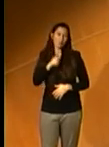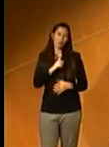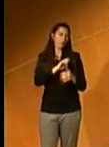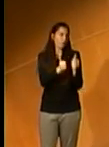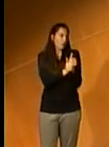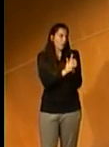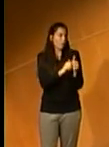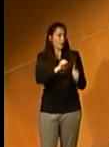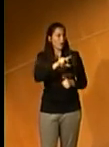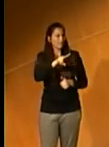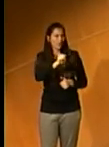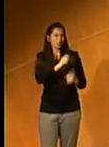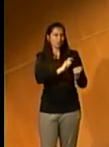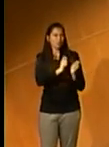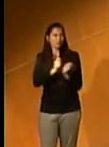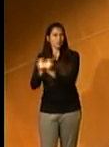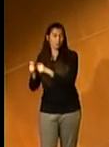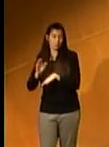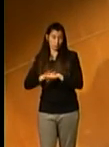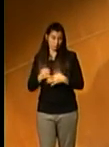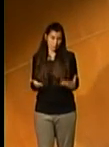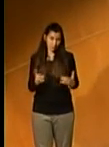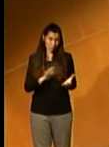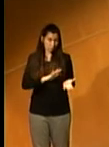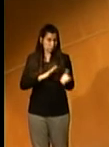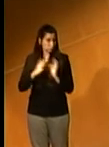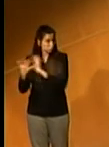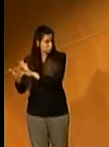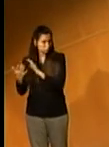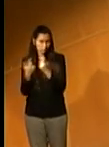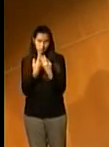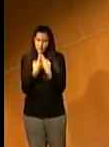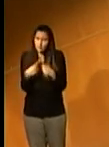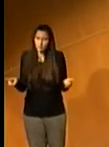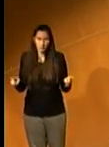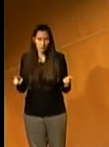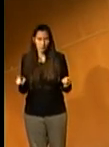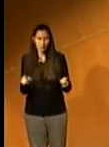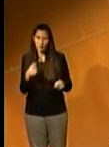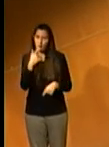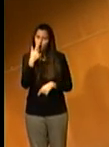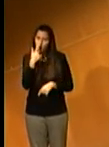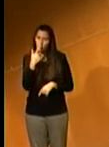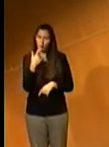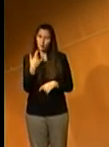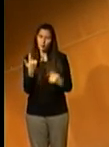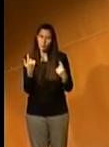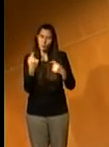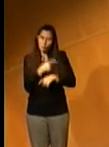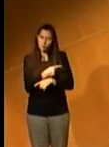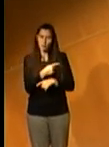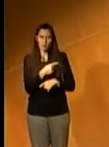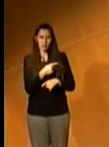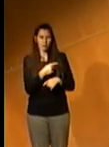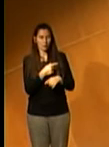Voilà. Et que là aussi, on a évolué et qu'on pense que petit à petit, on a accompagné des élèves sur plusieurs années et